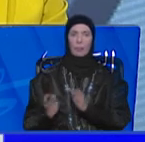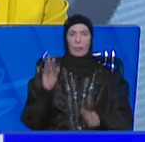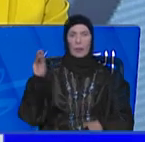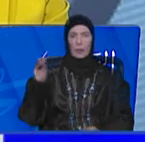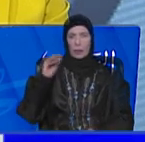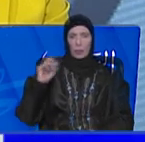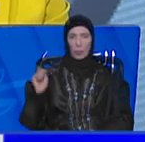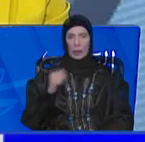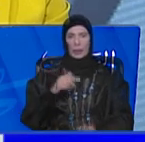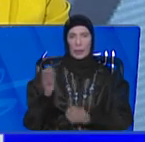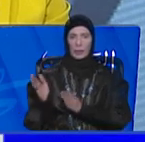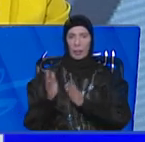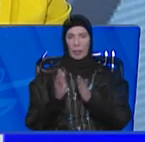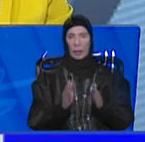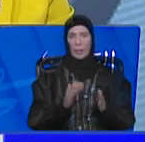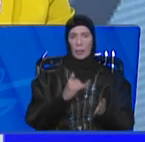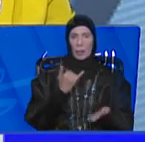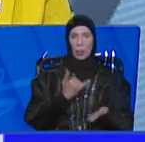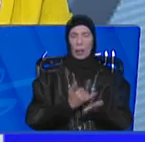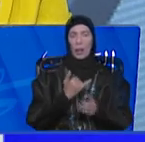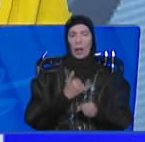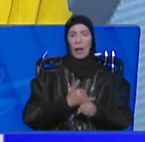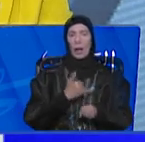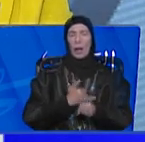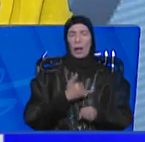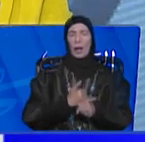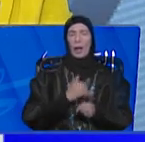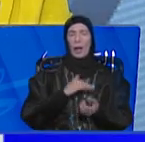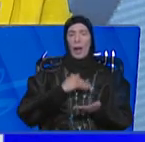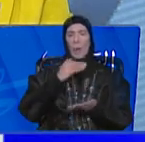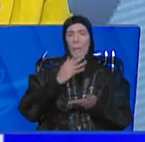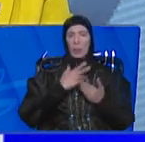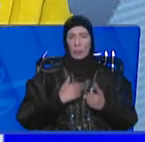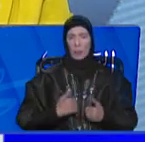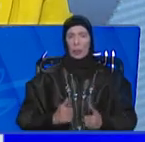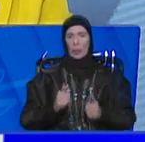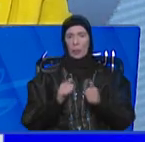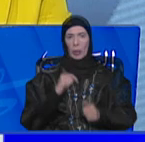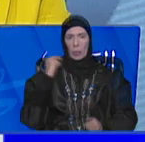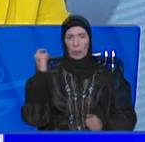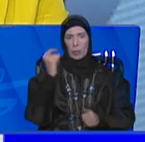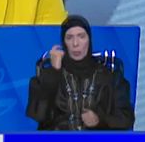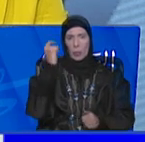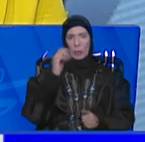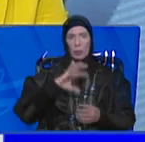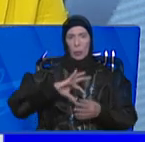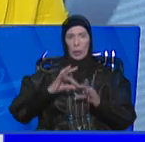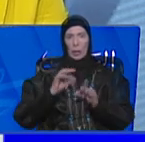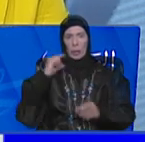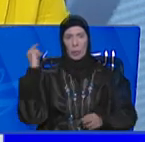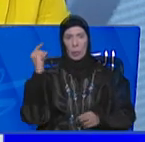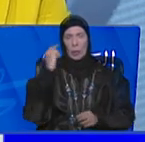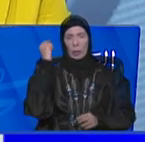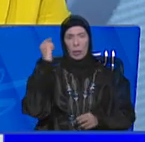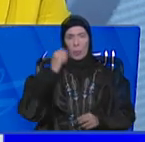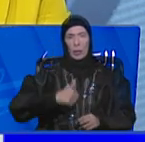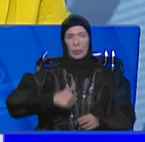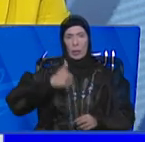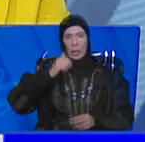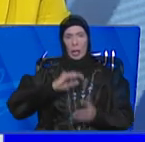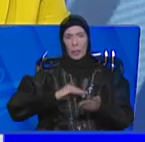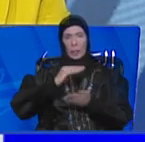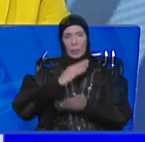حصدت الهيئة الوطنية لتنظيم المهن والخدمات الصحية على الاعتراف الدولي من قبل الجمعية الدولية للجودة في الخدمات